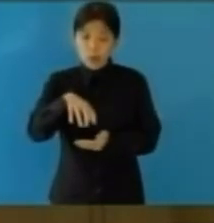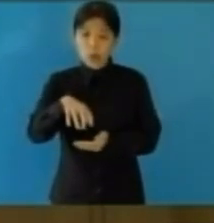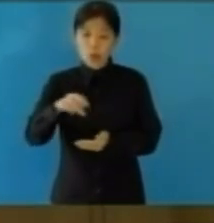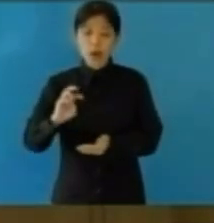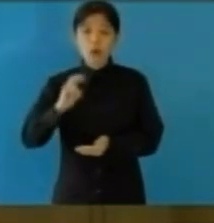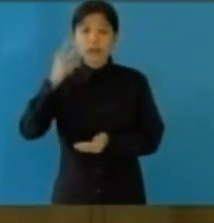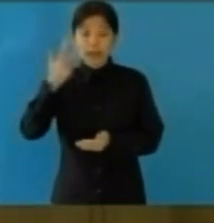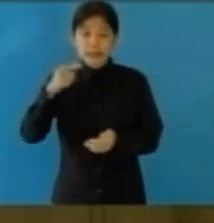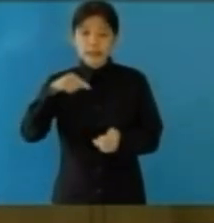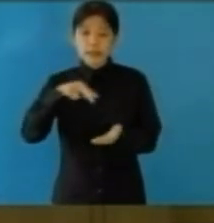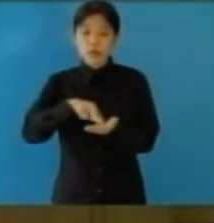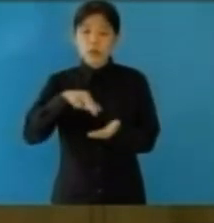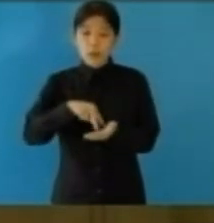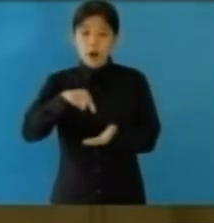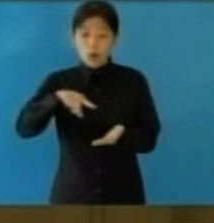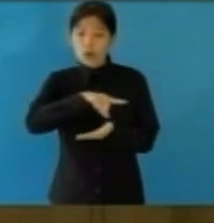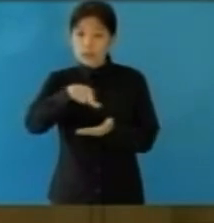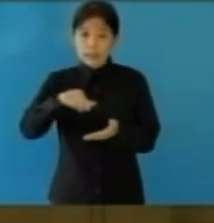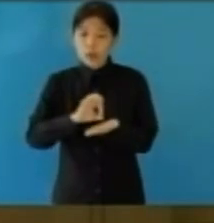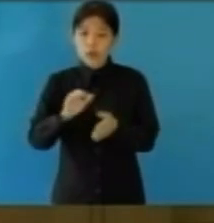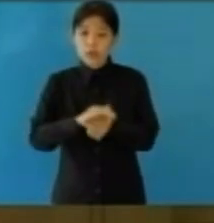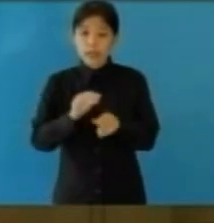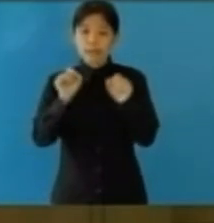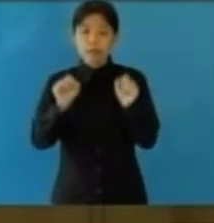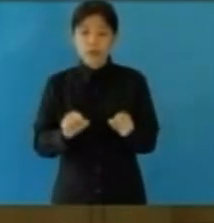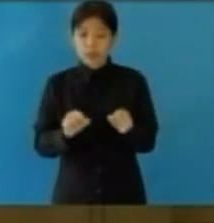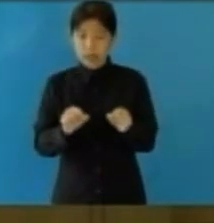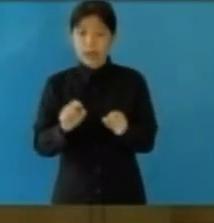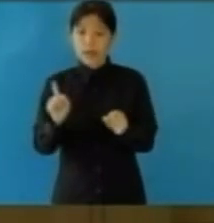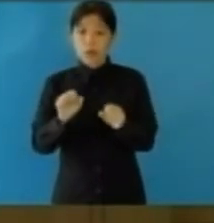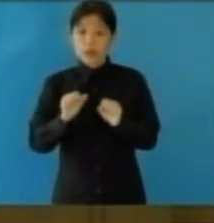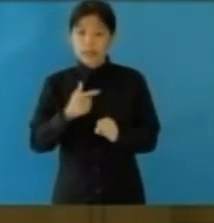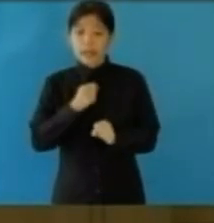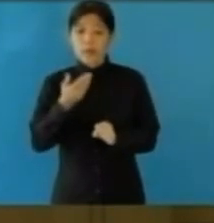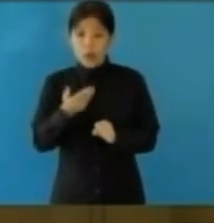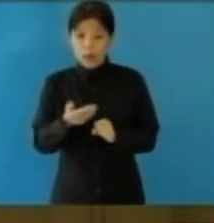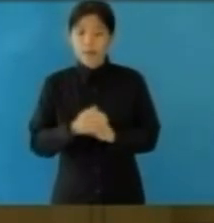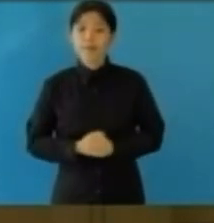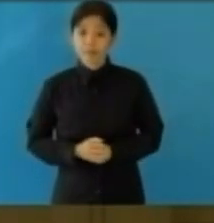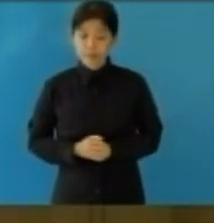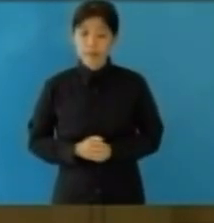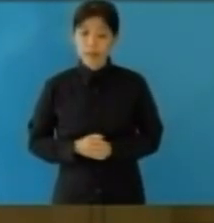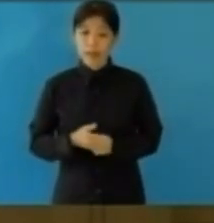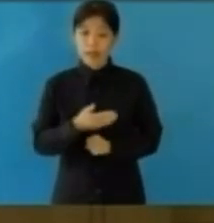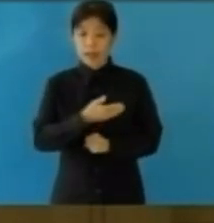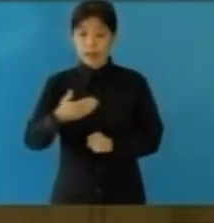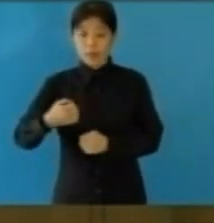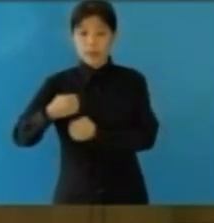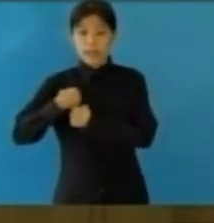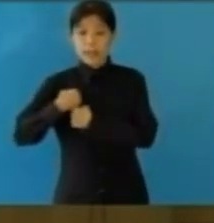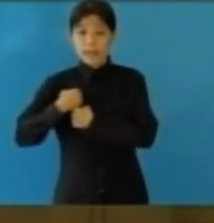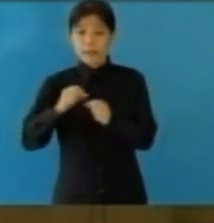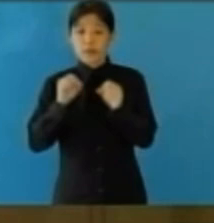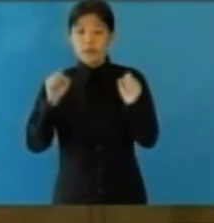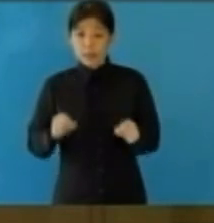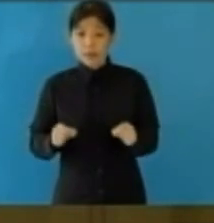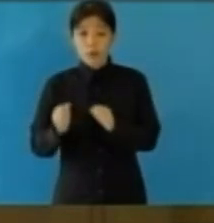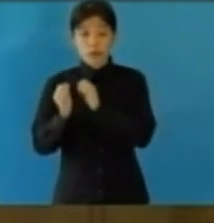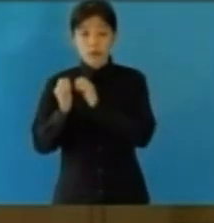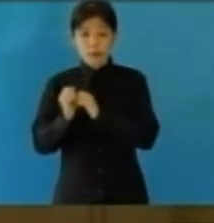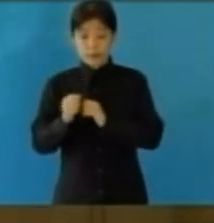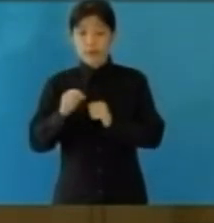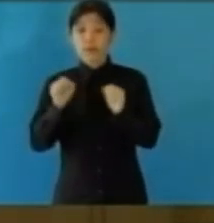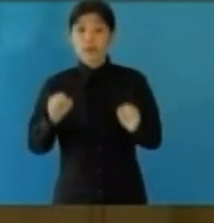討を進めて、いつまで結論を出すつもりなのかお答えください。また、第10管区海上保安本部の職員宿舎につきまして、施設の概要